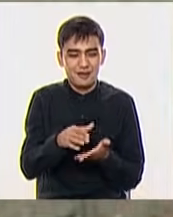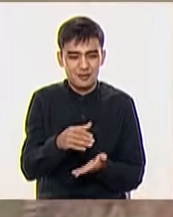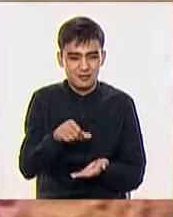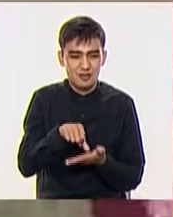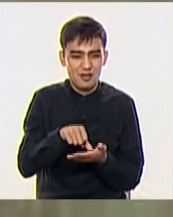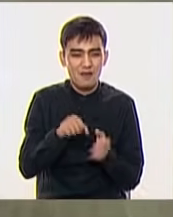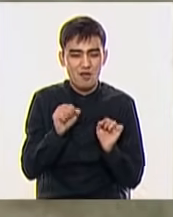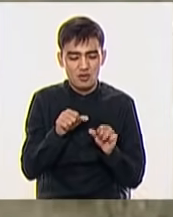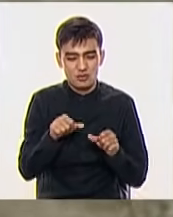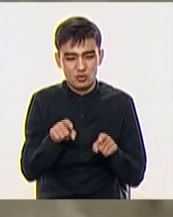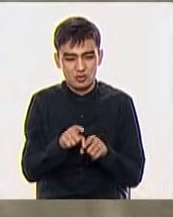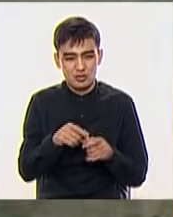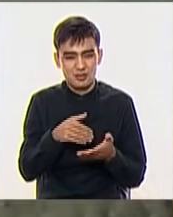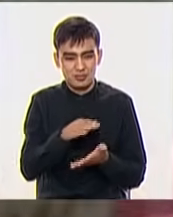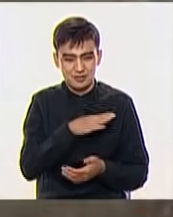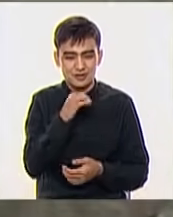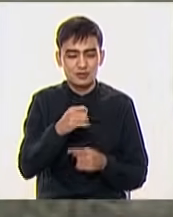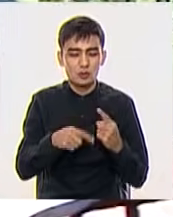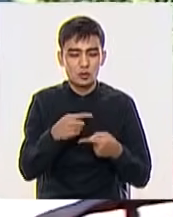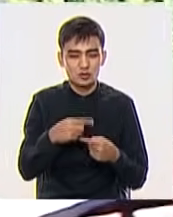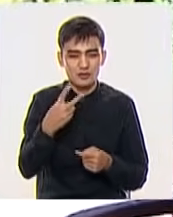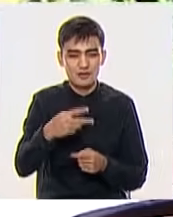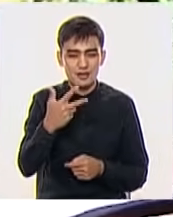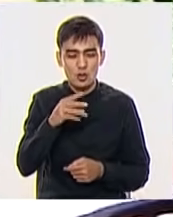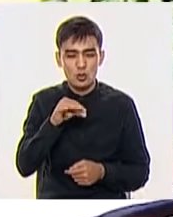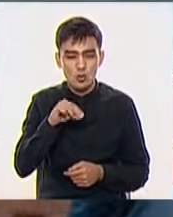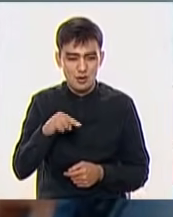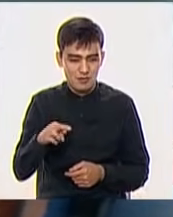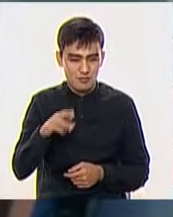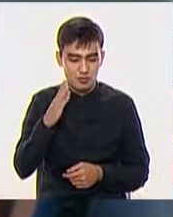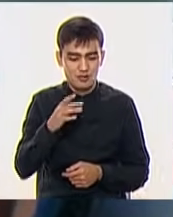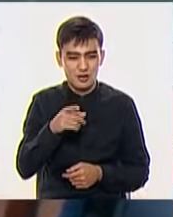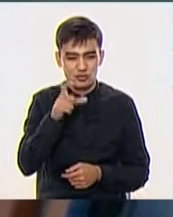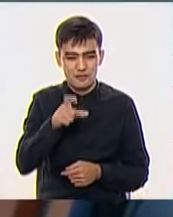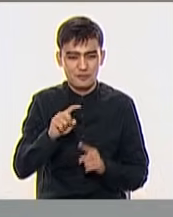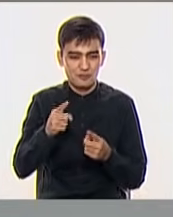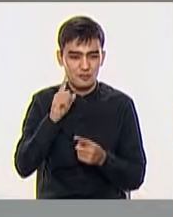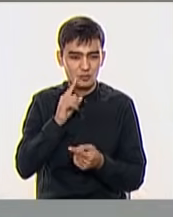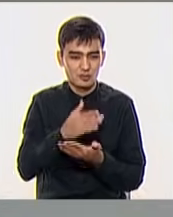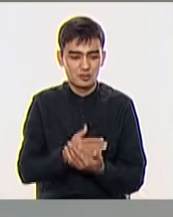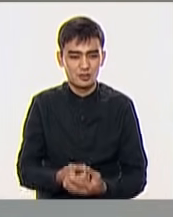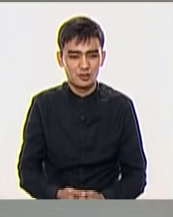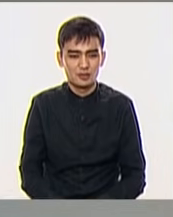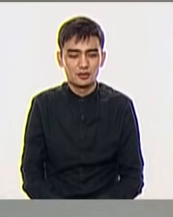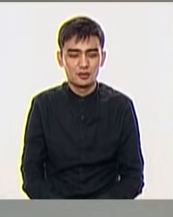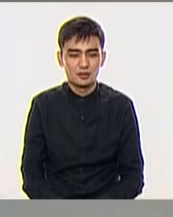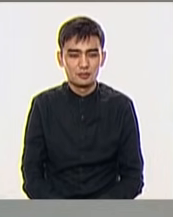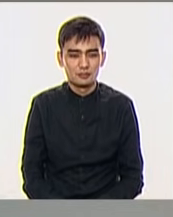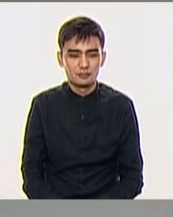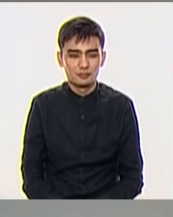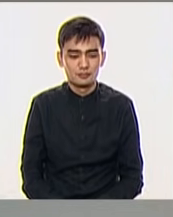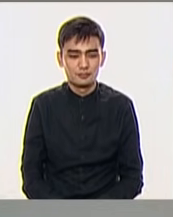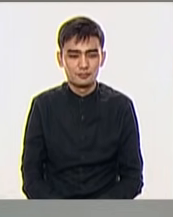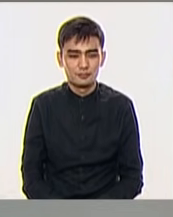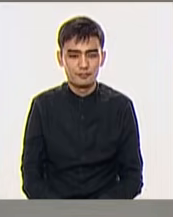от адвоката. Следующий процесс назначен на 23 июня. Подозреваемый под стражей. Это было убийство. Я не думала, что она